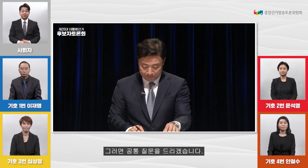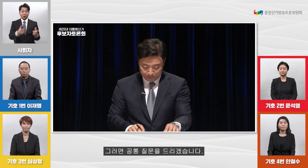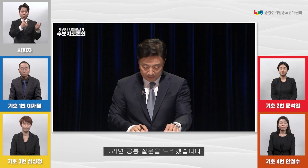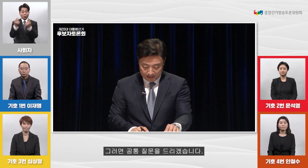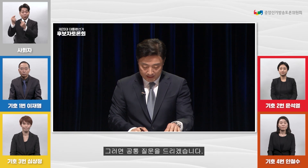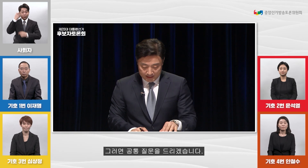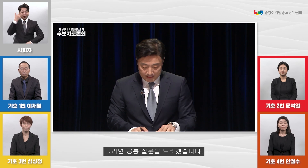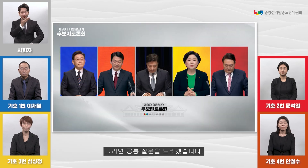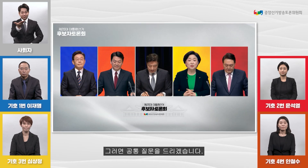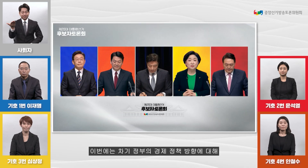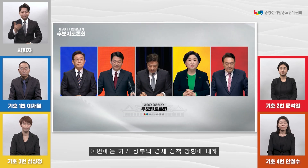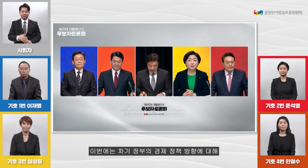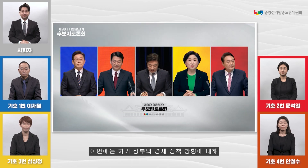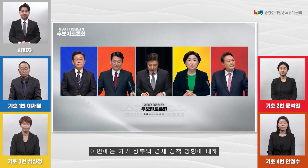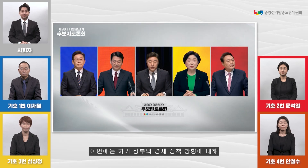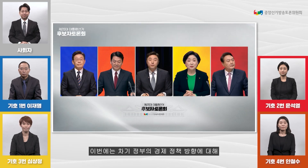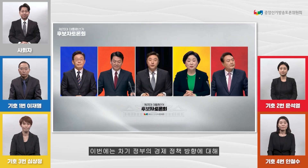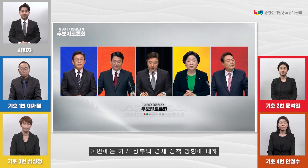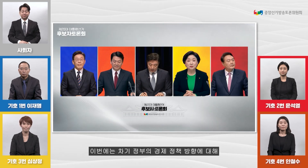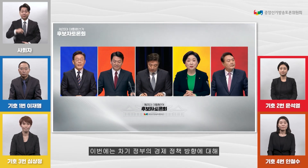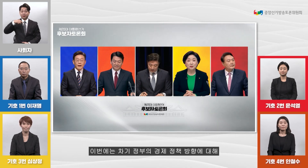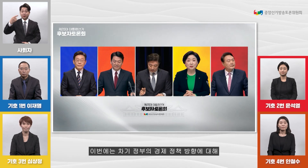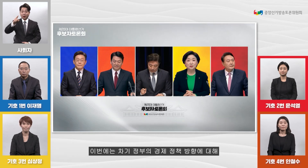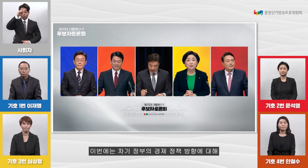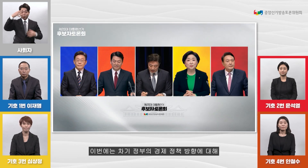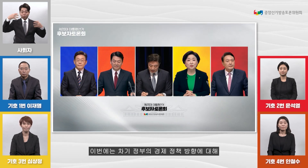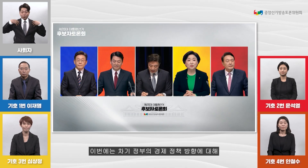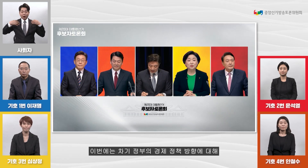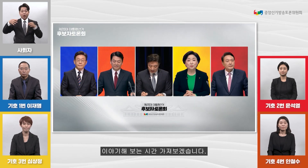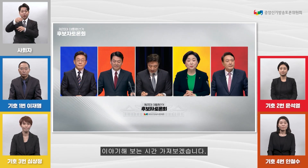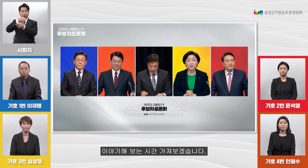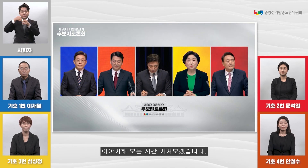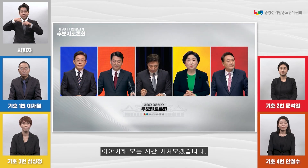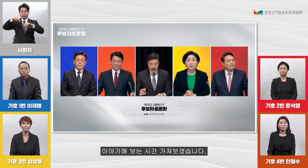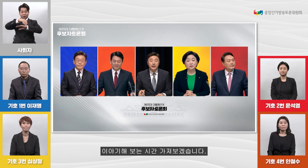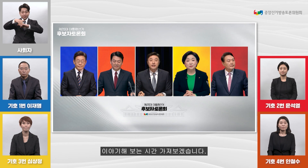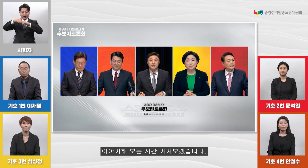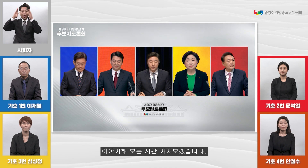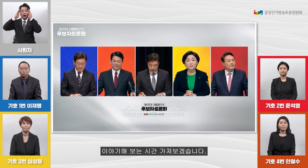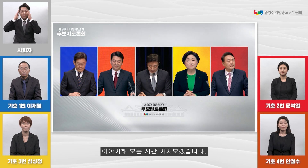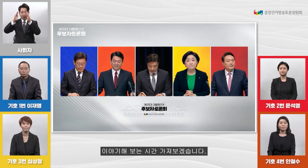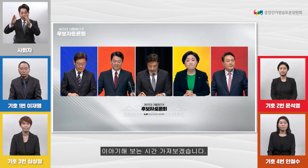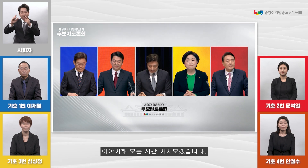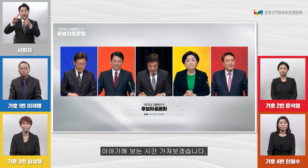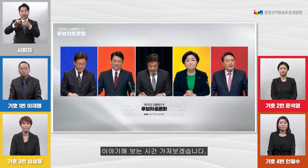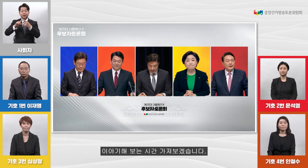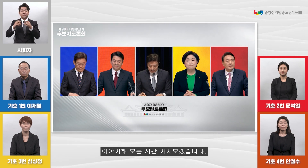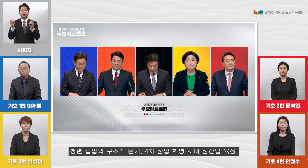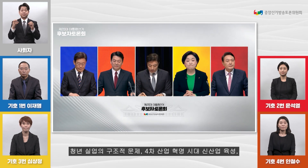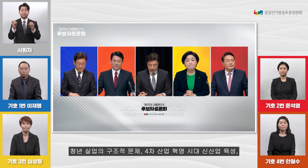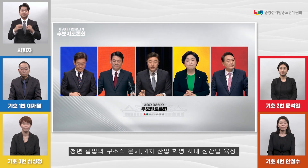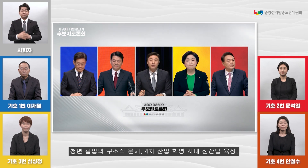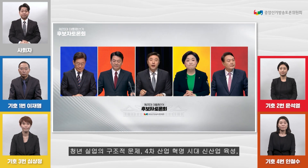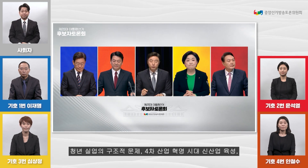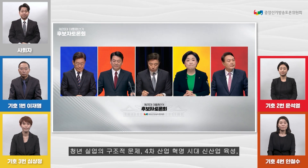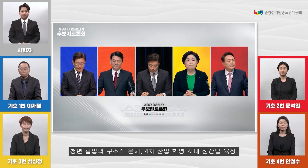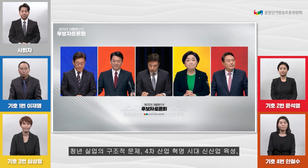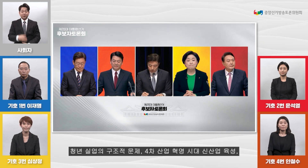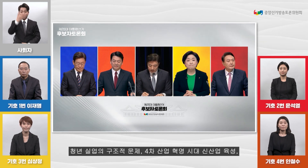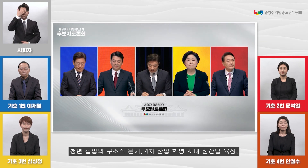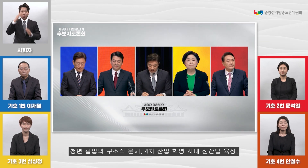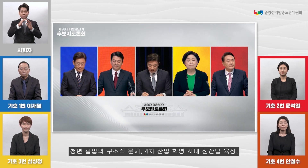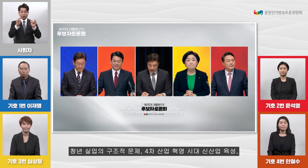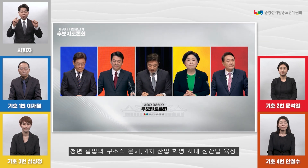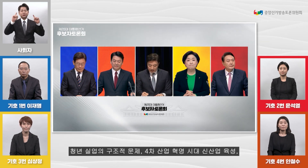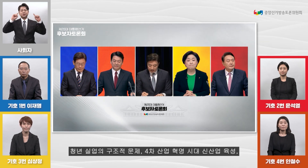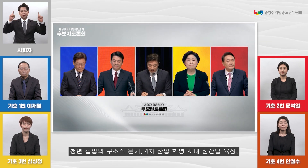드리겠습니다. 이번에는 차기 정부의 경제정책 방향에 대해 이야기해보는 시간 가져보겠습니다. 청년 실업의 구조적